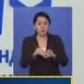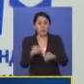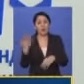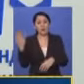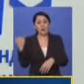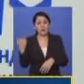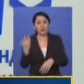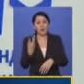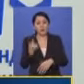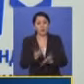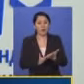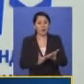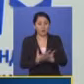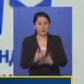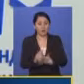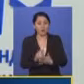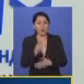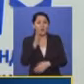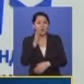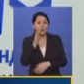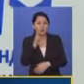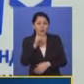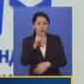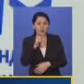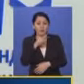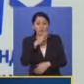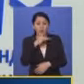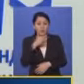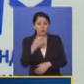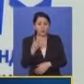ақша төлеп өтіп, көп уақытымызды алып жүруші едік. Мінекей